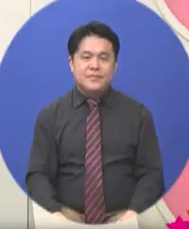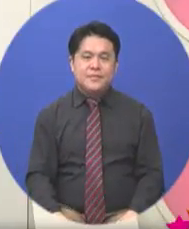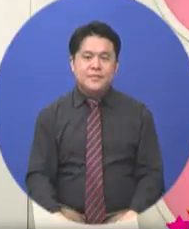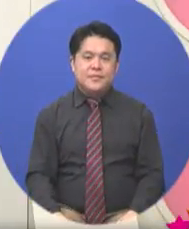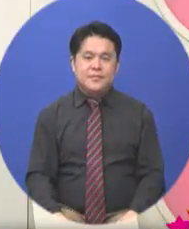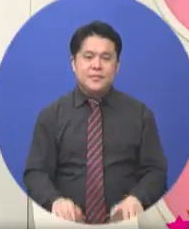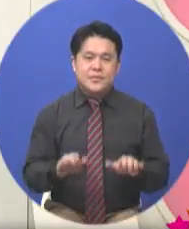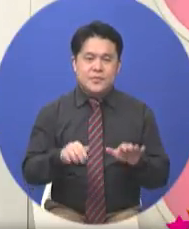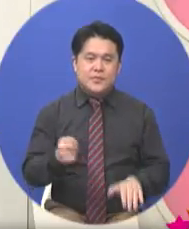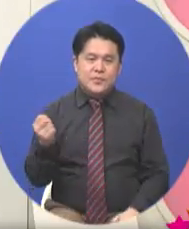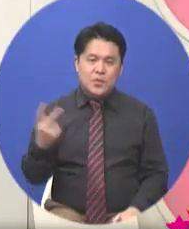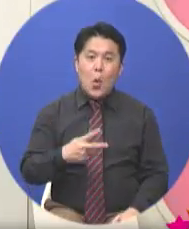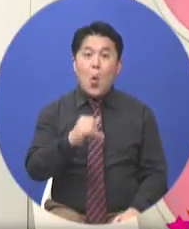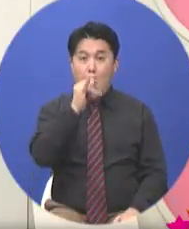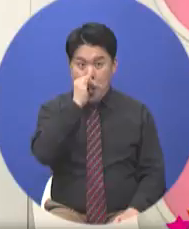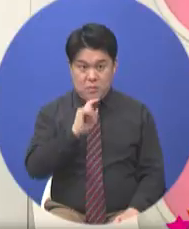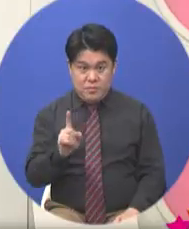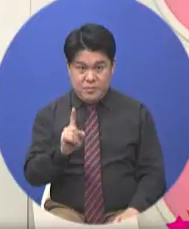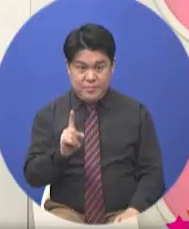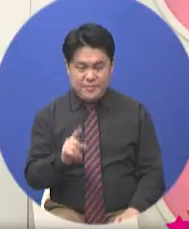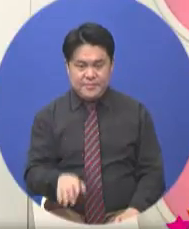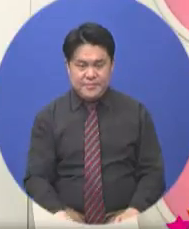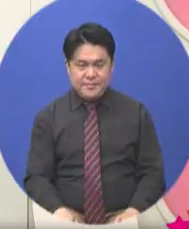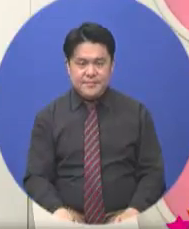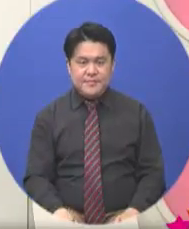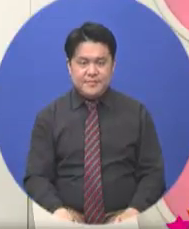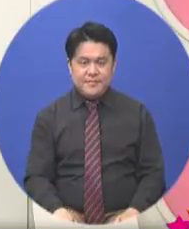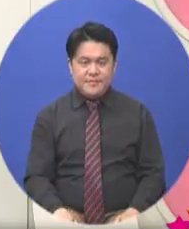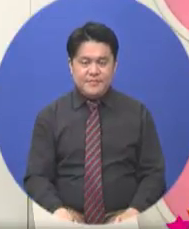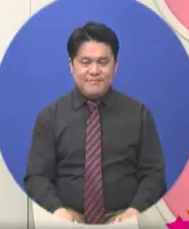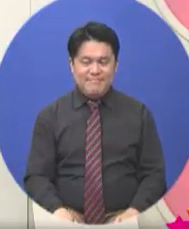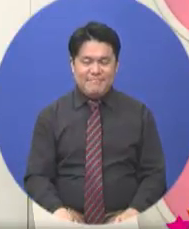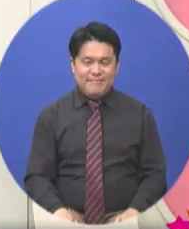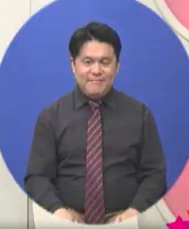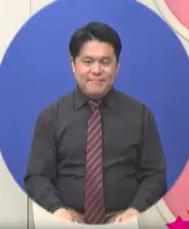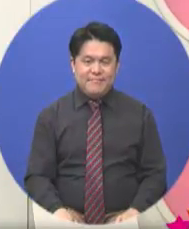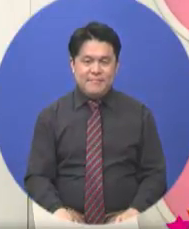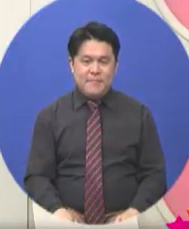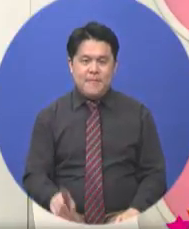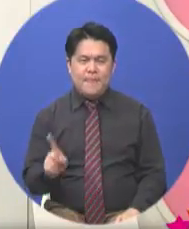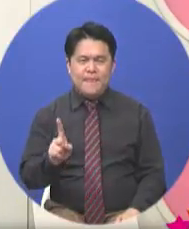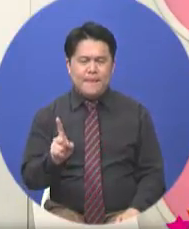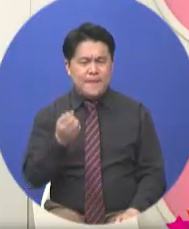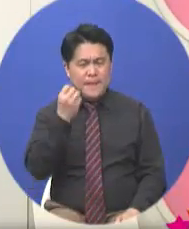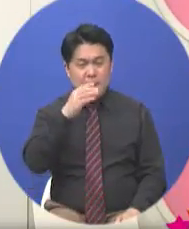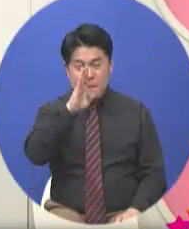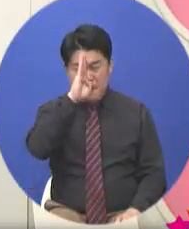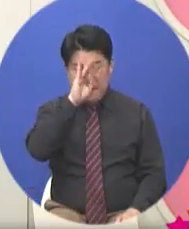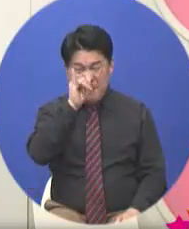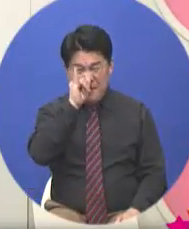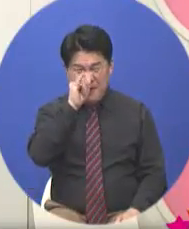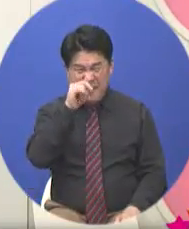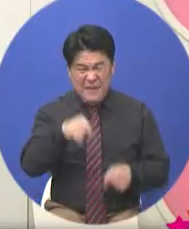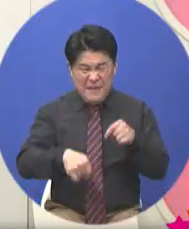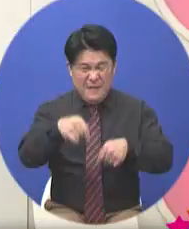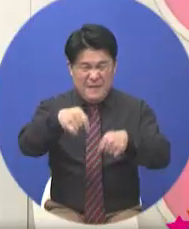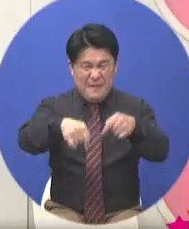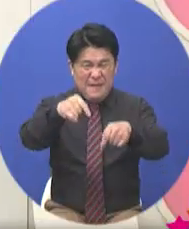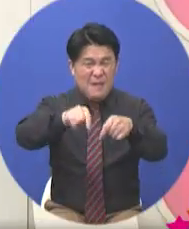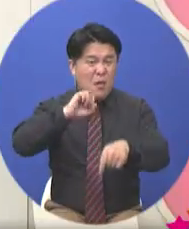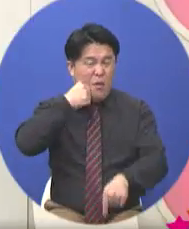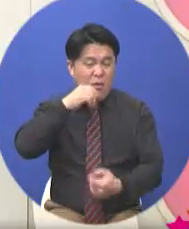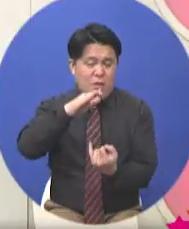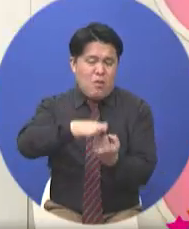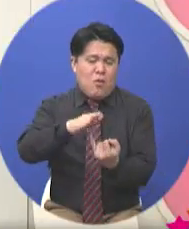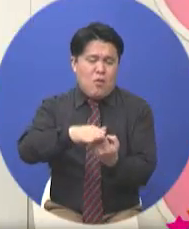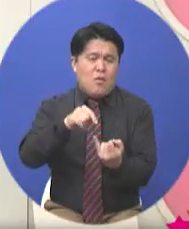네. 역시나 오늘 또 예, 준비해 왔습니다. 그래요. 희귀병. 희귀병으로 걸을 수 없는